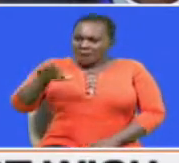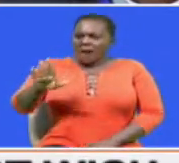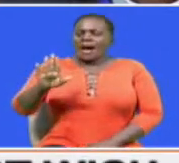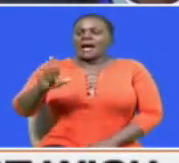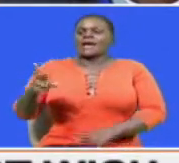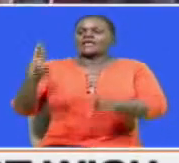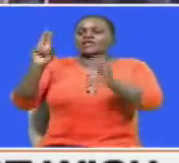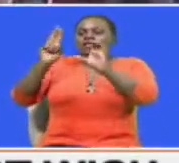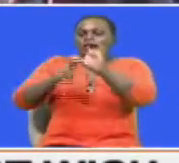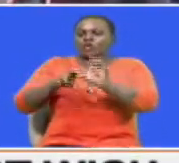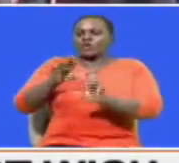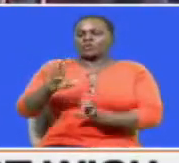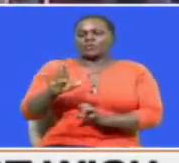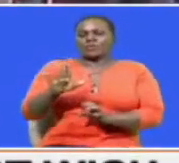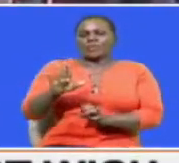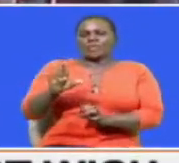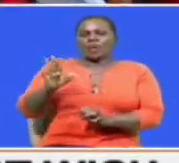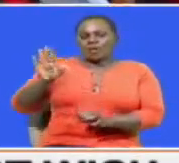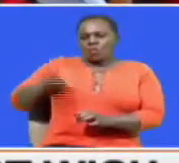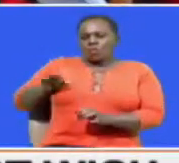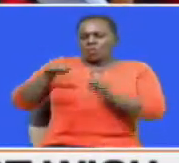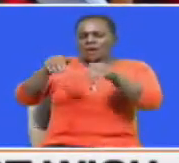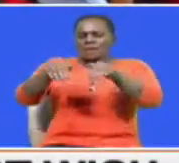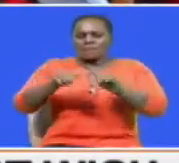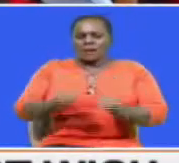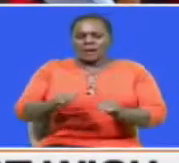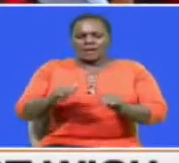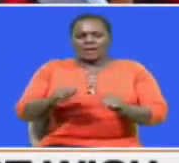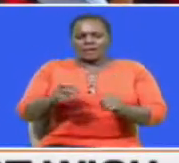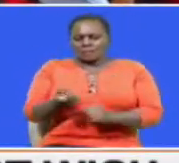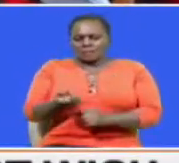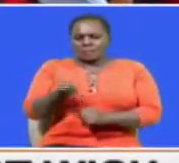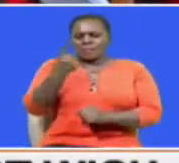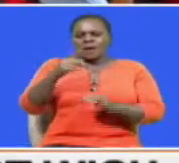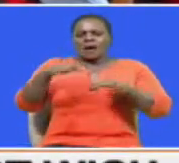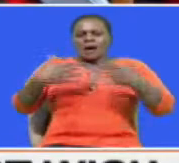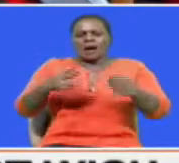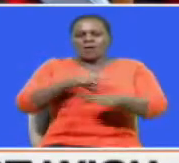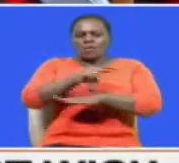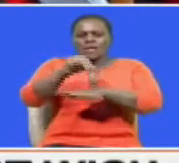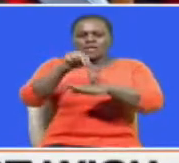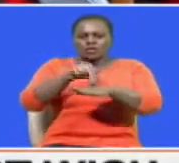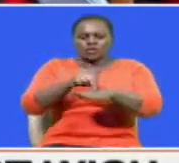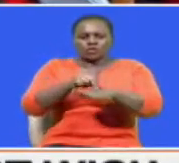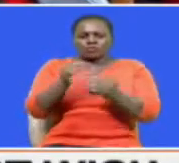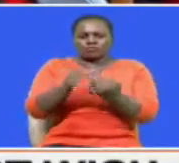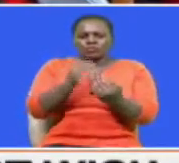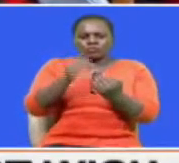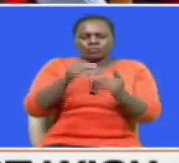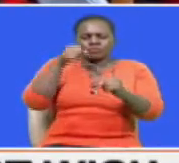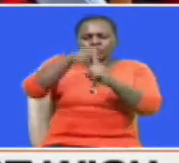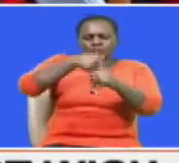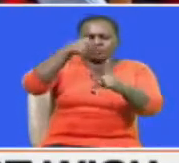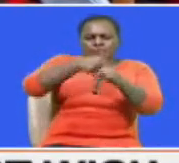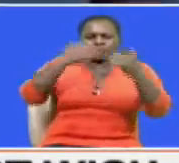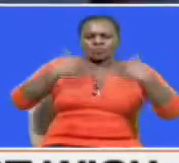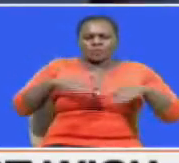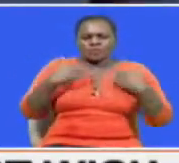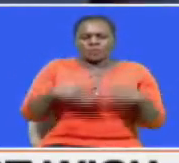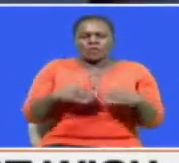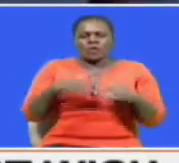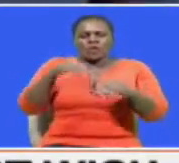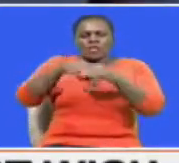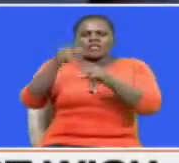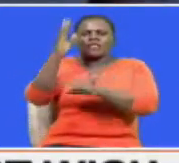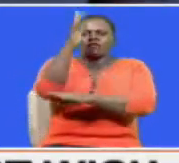itaungana na nyinyi. Mukami's send-off further ignited debate on how the nation has treated Mau Mau veterans who are in the